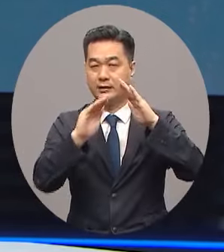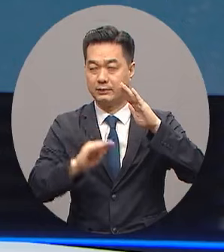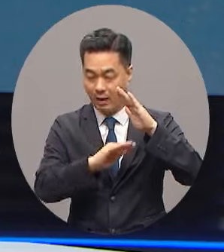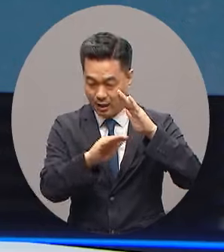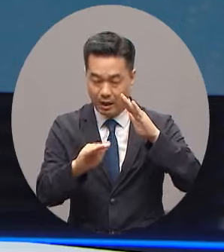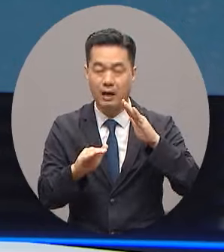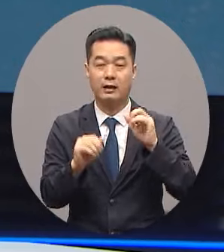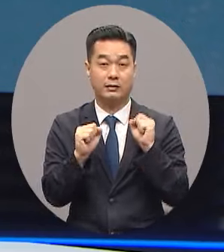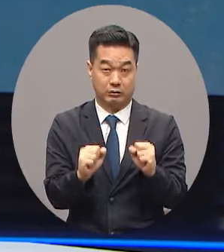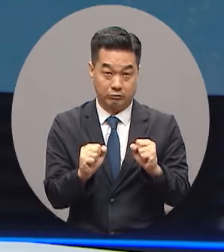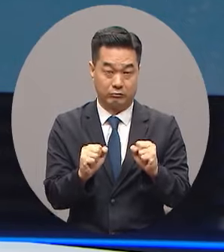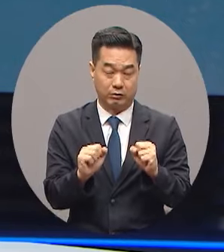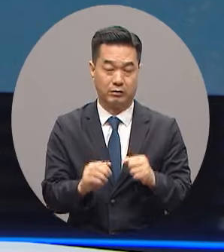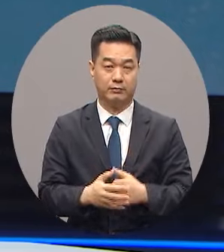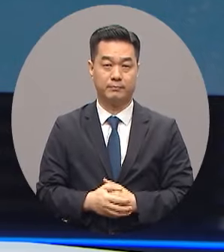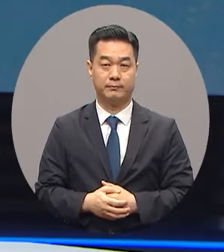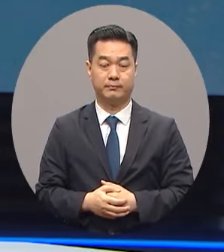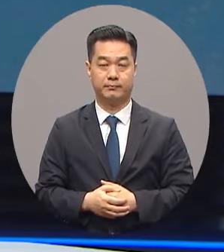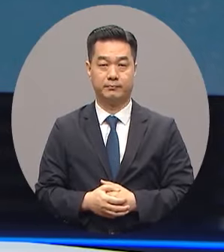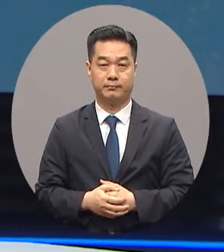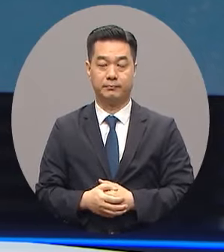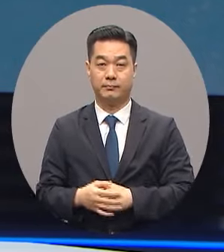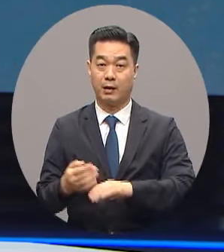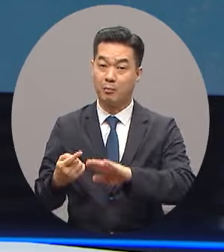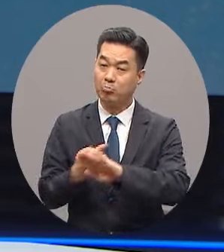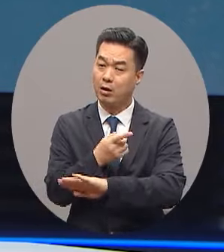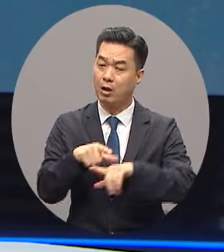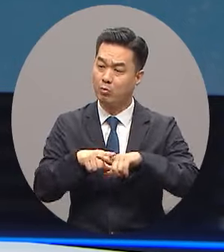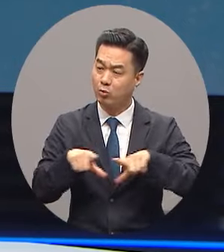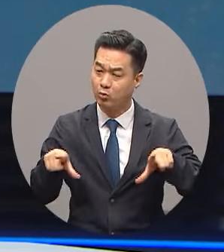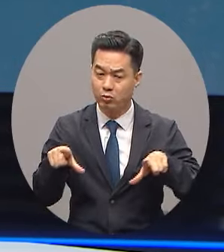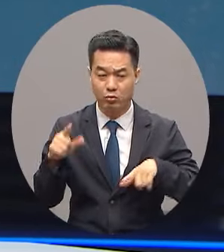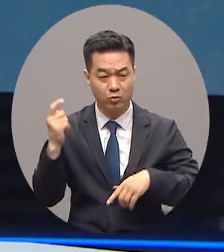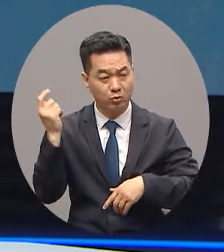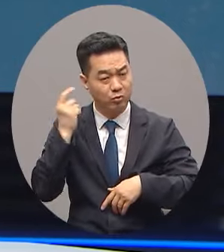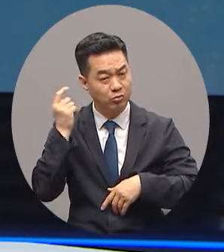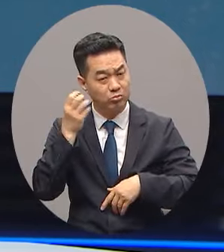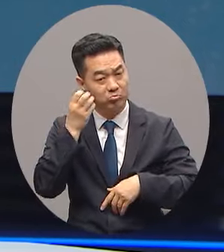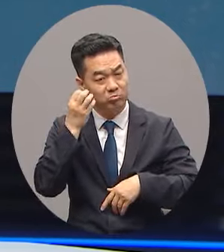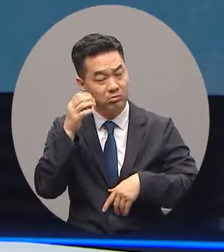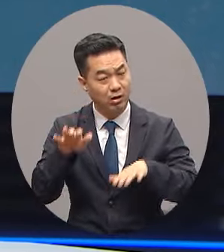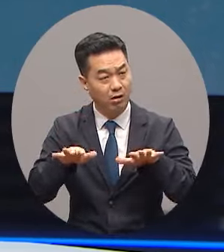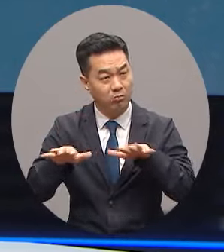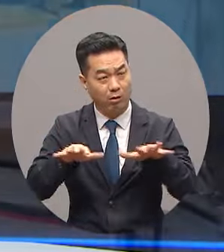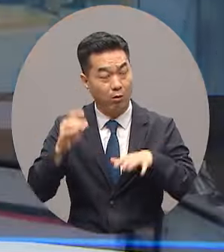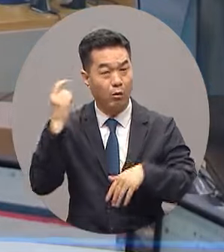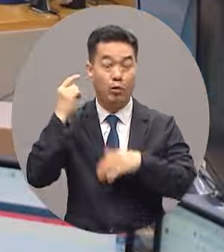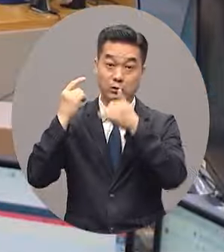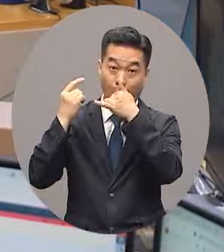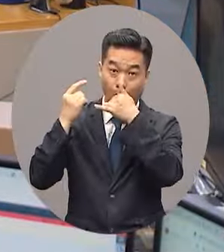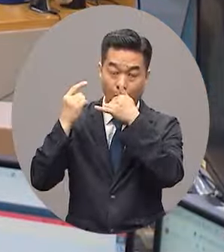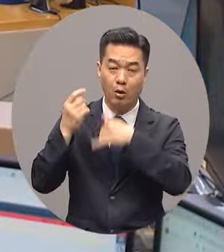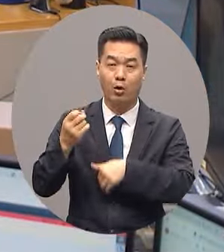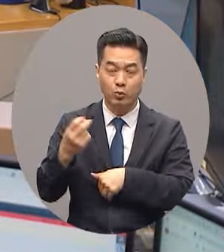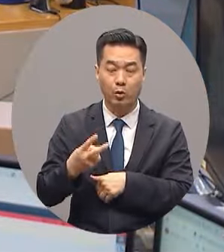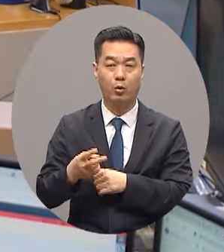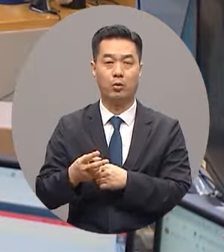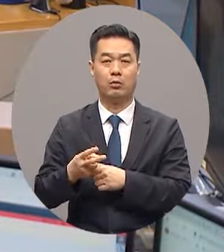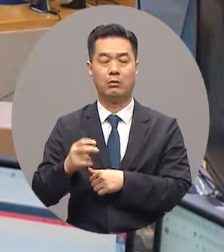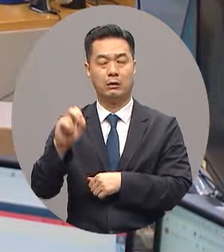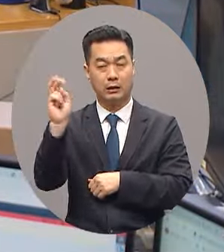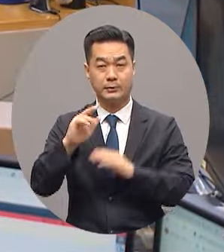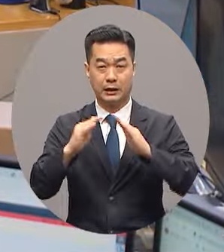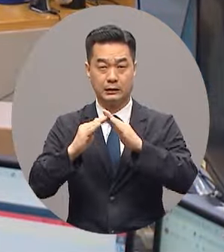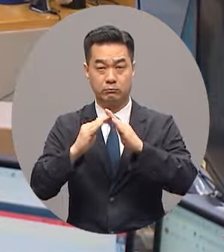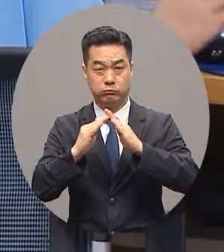볼일을 보고 있었습니다. 근데 밖에서 평소 듣지 못했던 진동 소리가 들리고, 갑자기